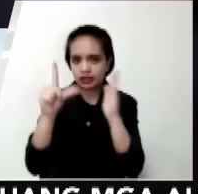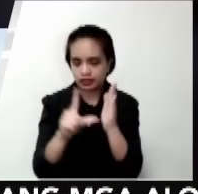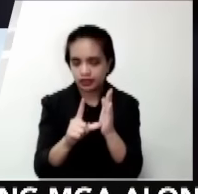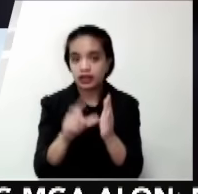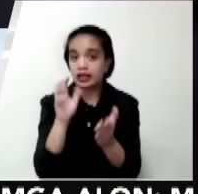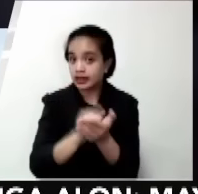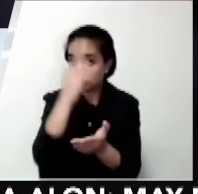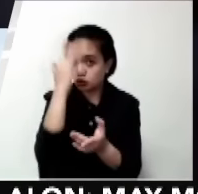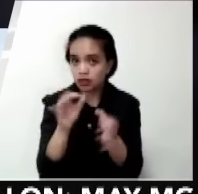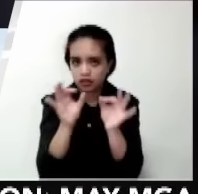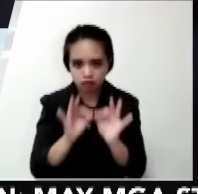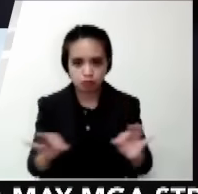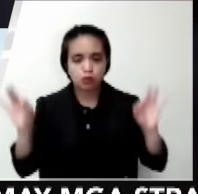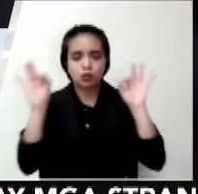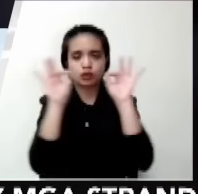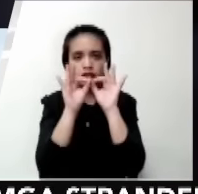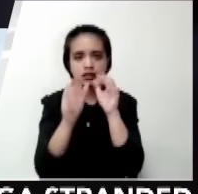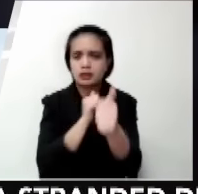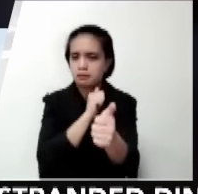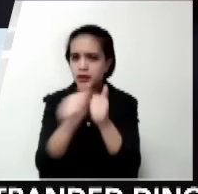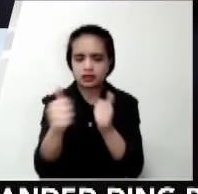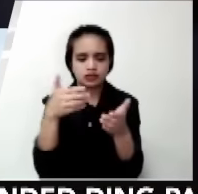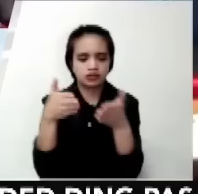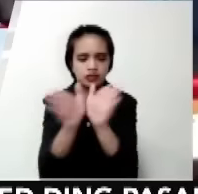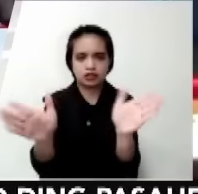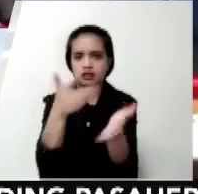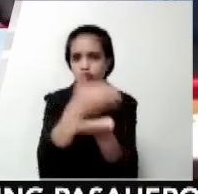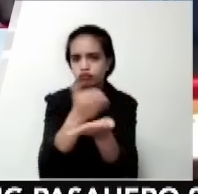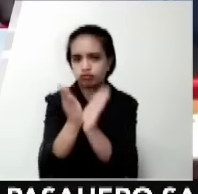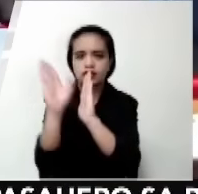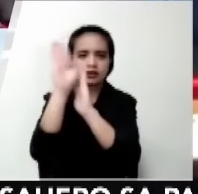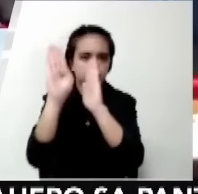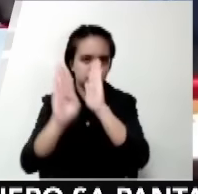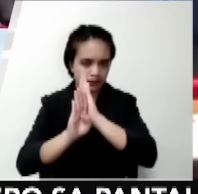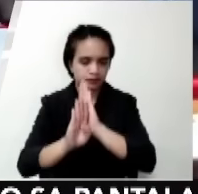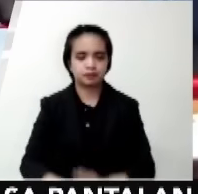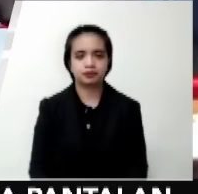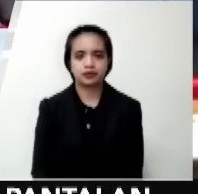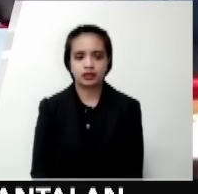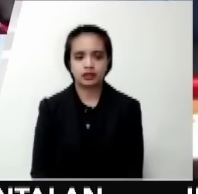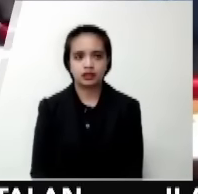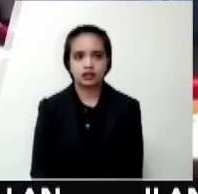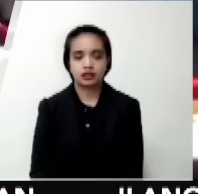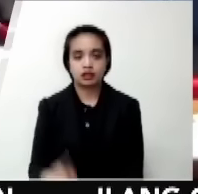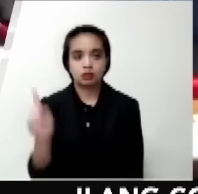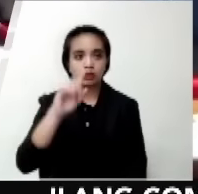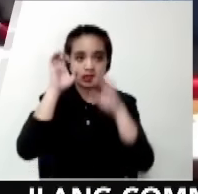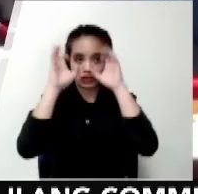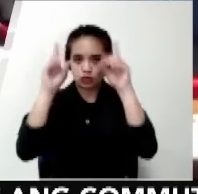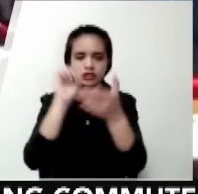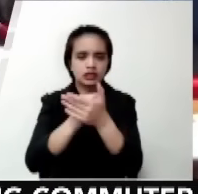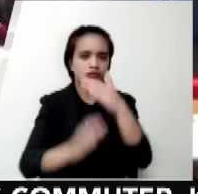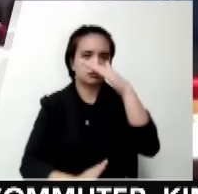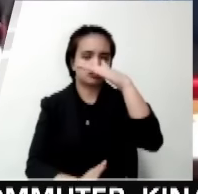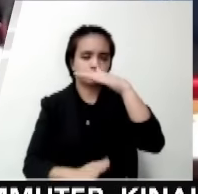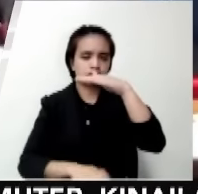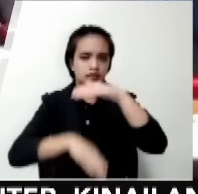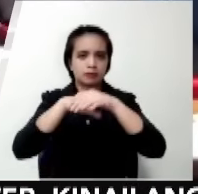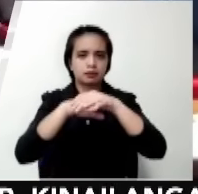pagpasa ng General Appropriations Bill. Edukasyon pa rin ang top priority sa 2025 budget.